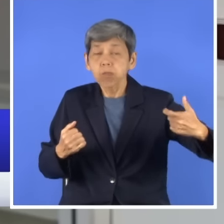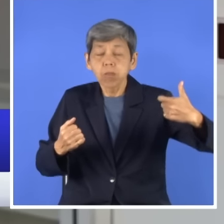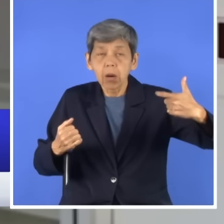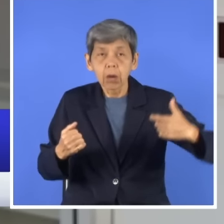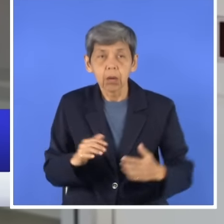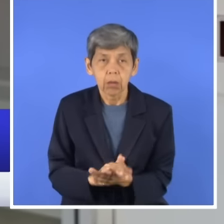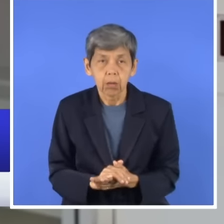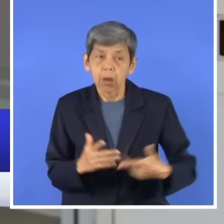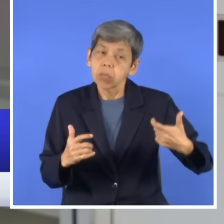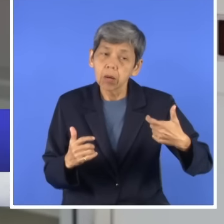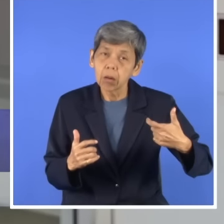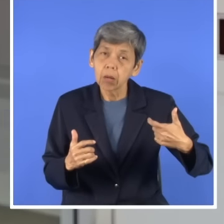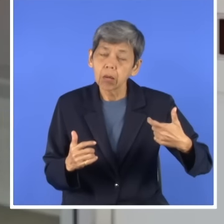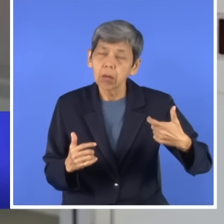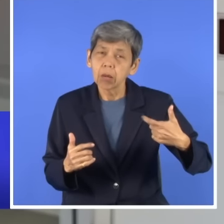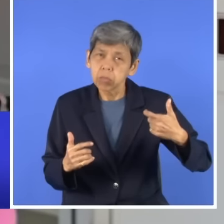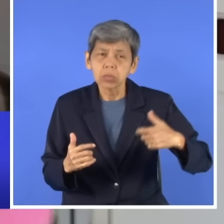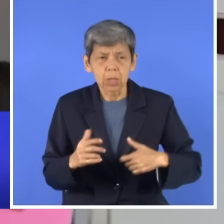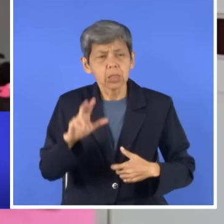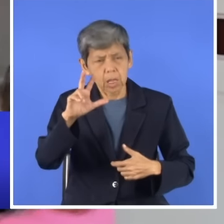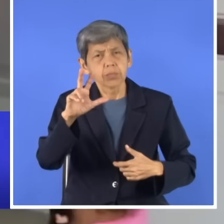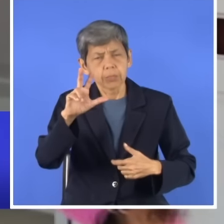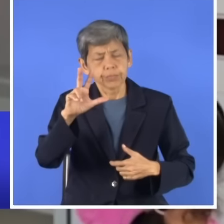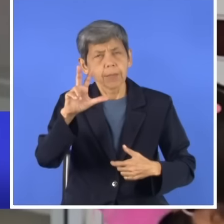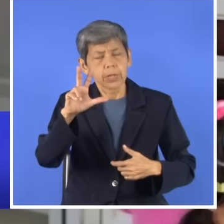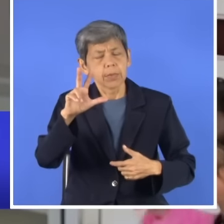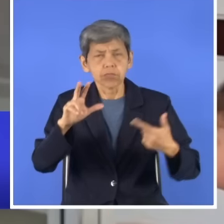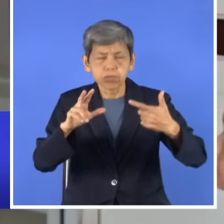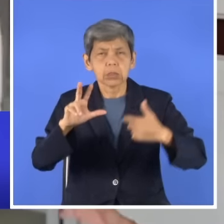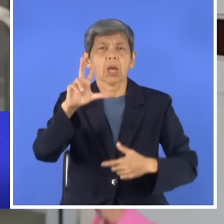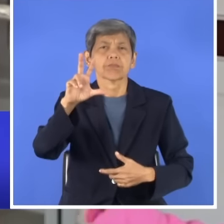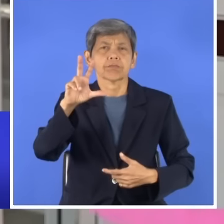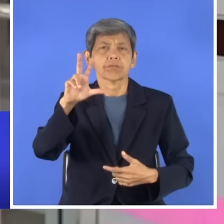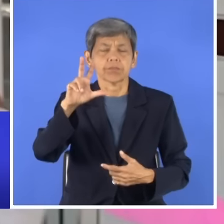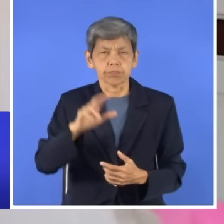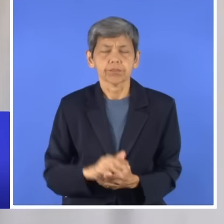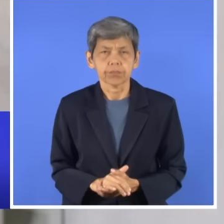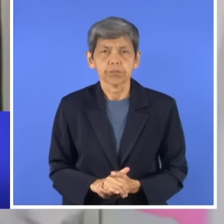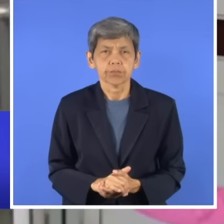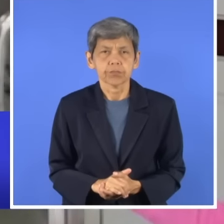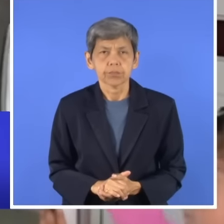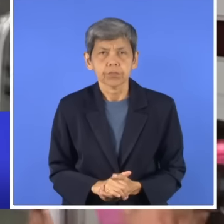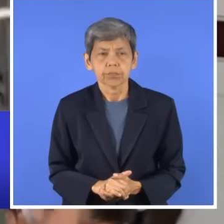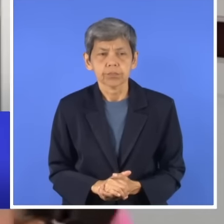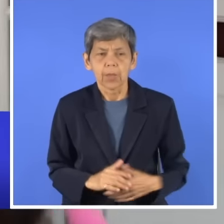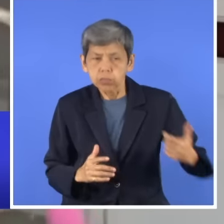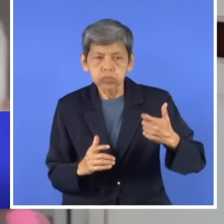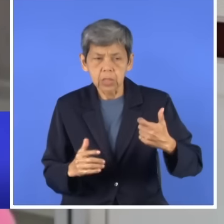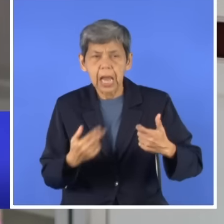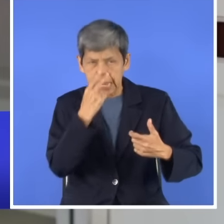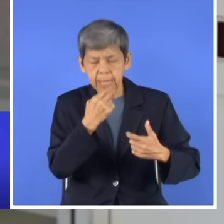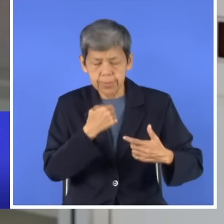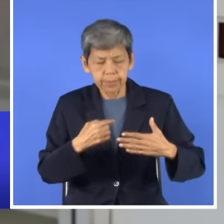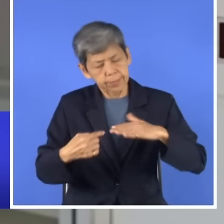ราหลายนัดไหมครับ ยิงสามประมาณสามนัดครับสามนัดมันมีรอยกระสุนอยู่ประมาณส